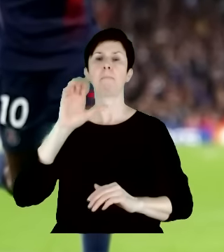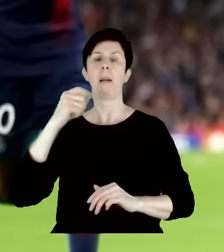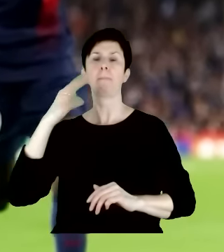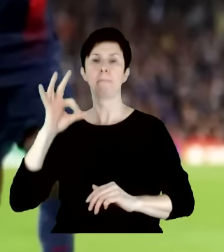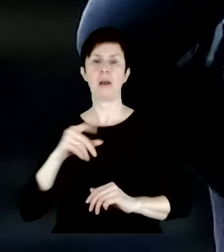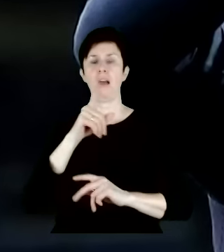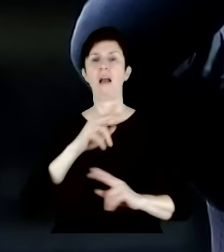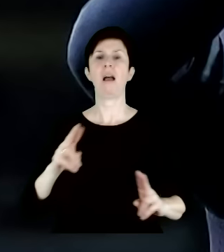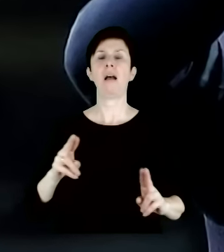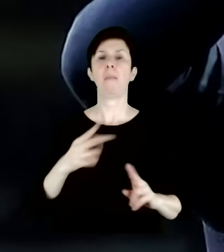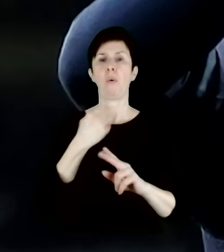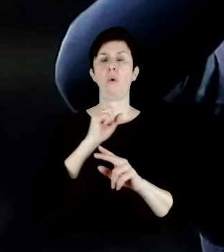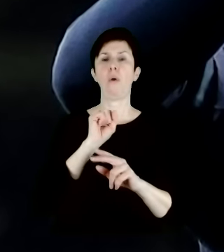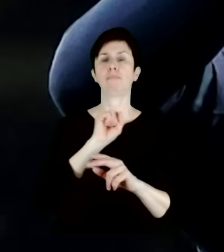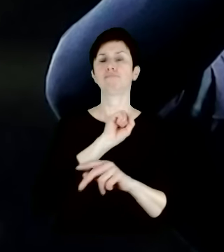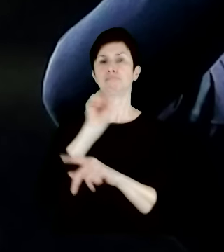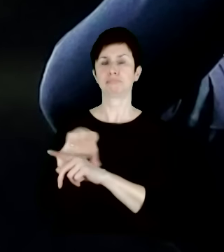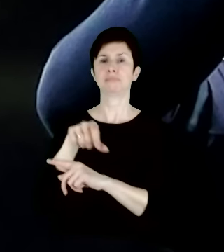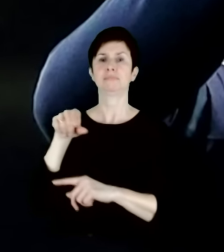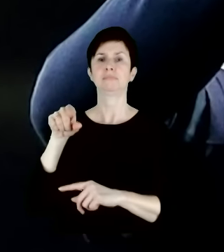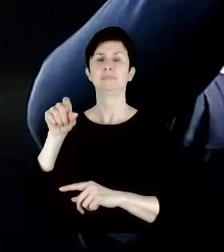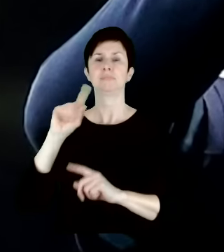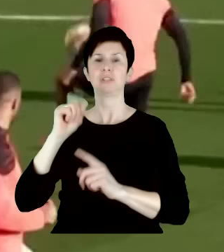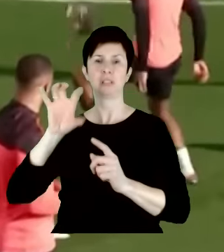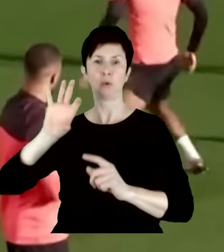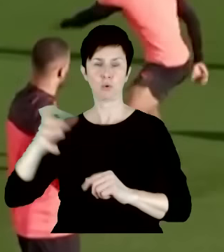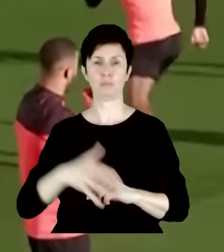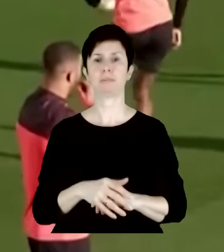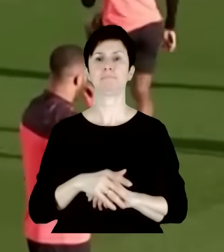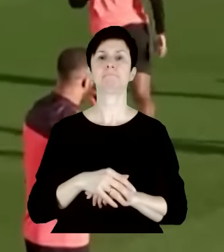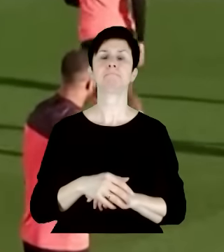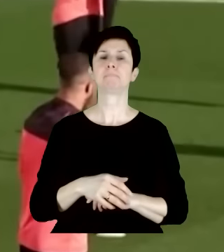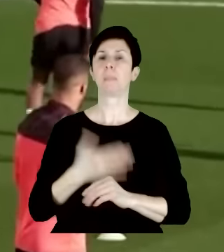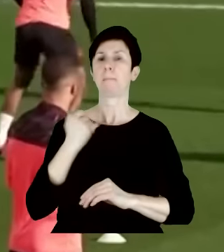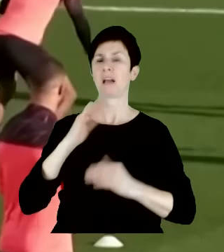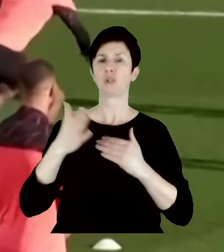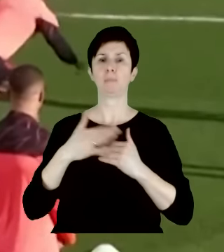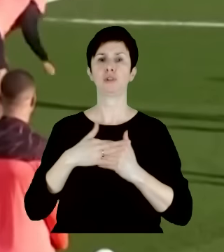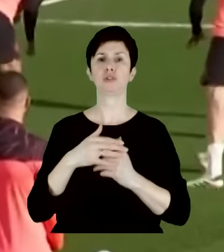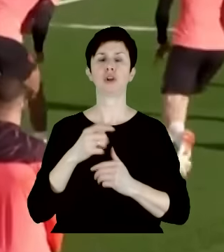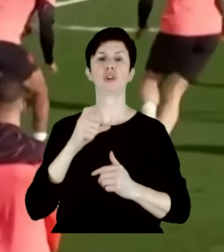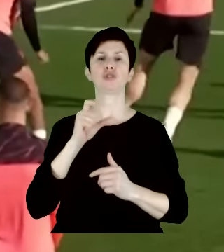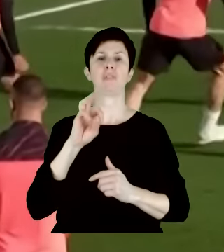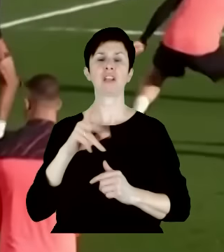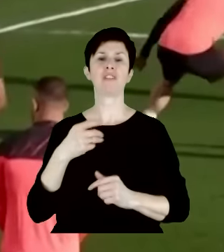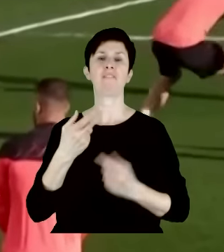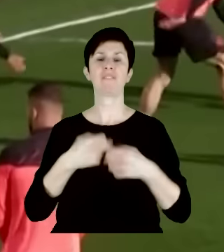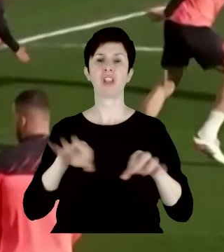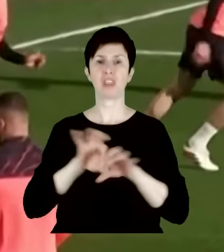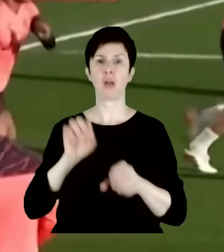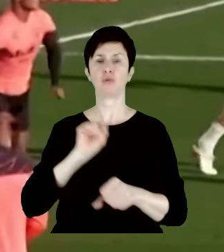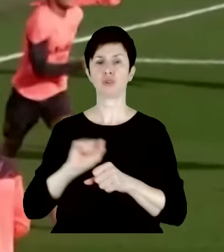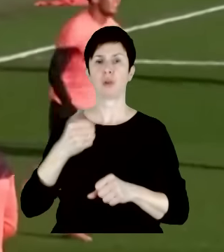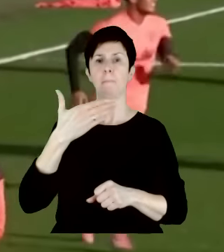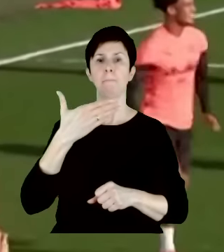Real Sociedad 2-1 i przypieczętowało promocję do kolejnej rundy Ligi Mistrzów. Bardzo bliscy ćwierćfinału rozgrywek są broniący tytułu piłkarze Manchesteru